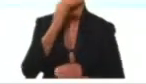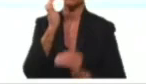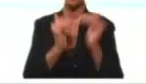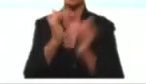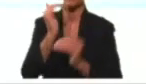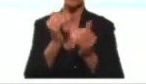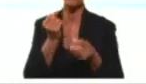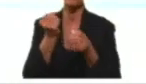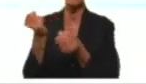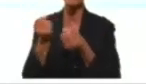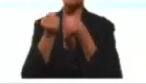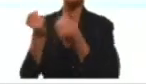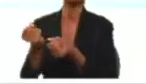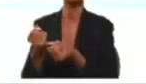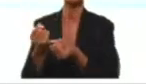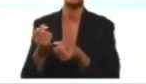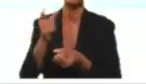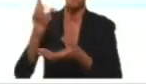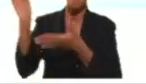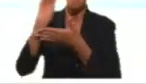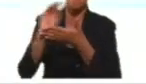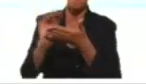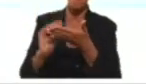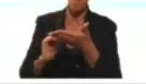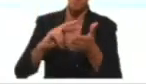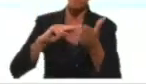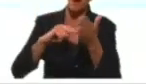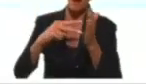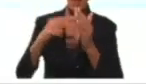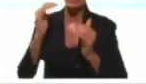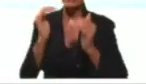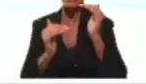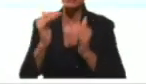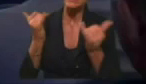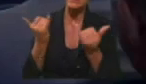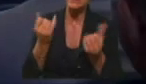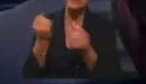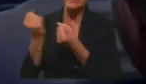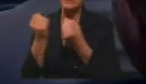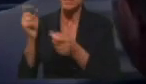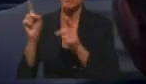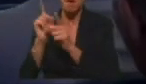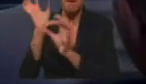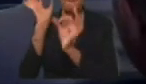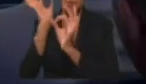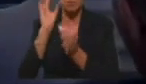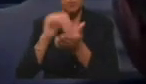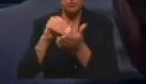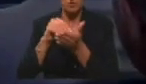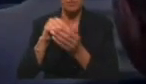mobilności, czyli podmioty, które będą pisać te plany zrównoważonej mobilności, też pewno takich informacji będą potrzebować.